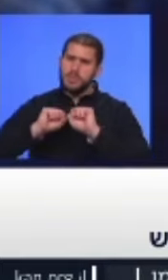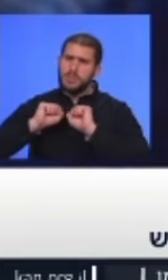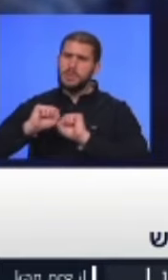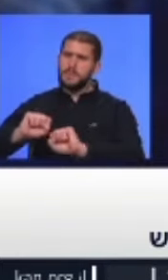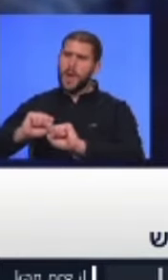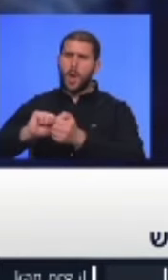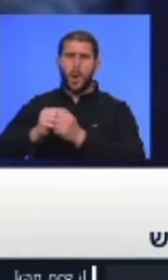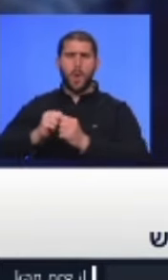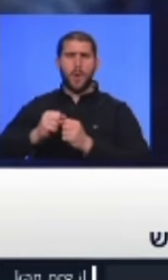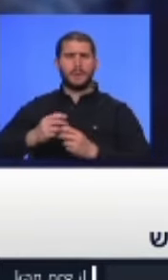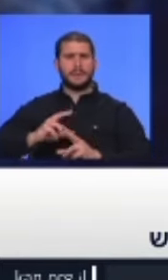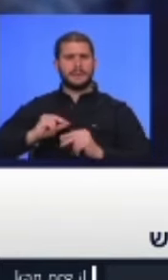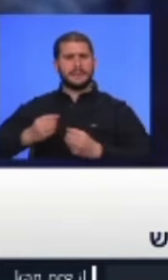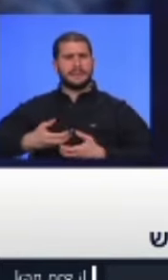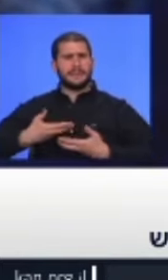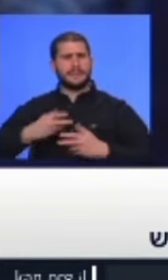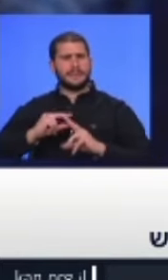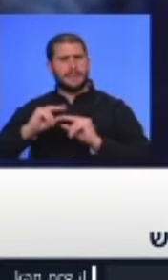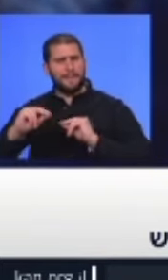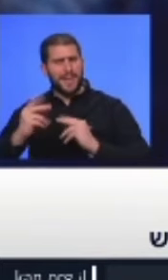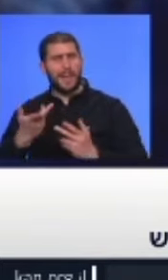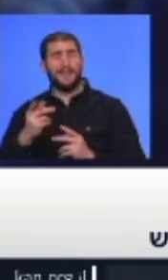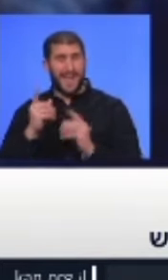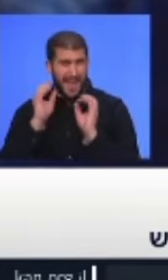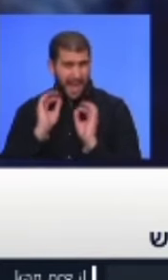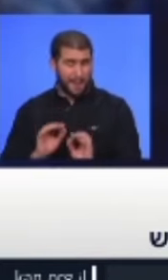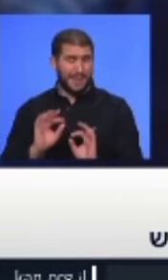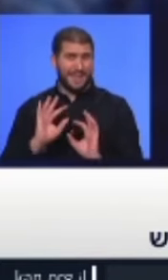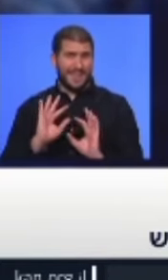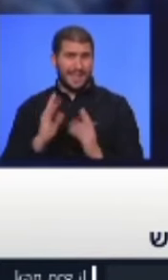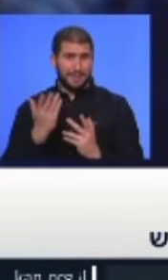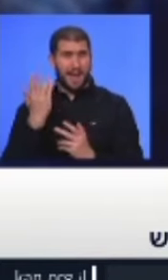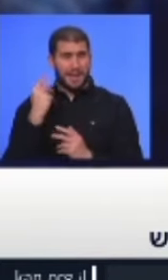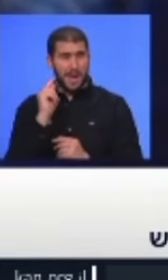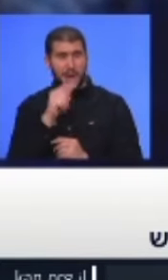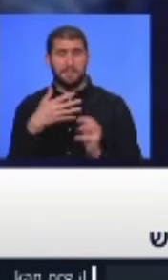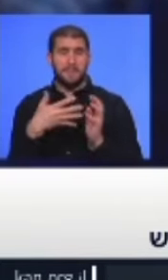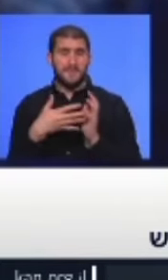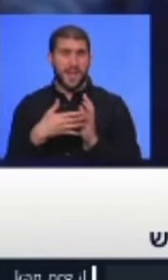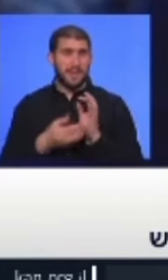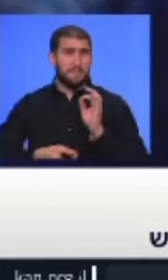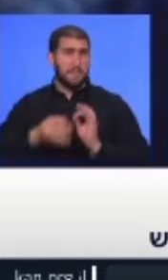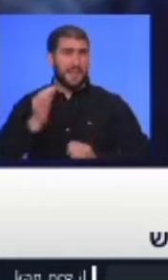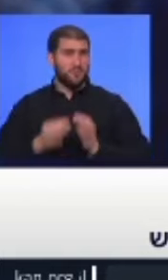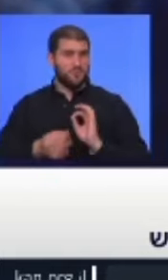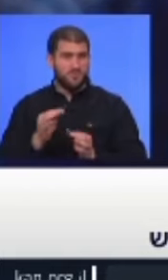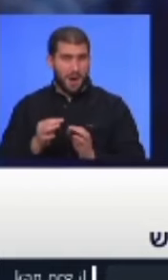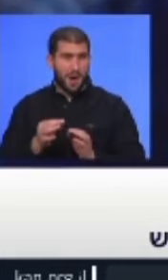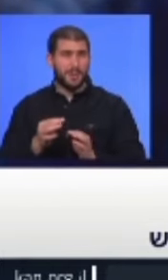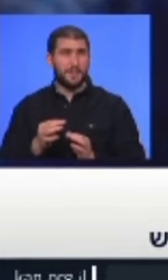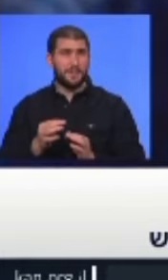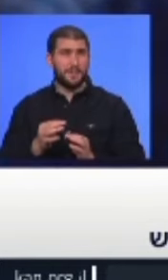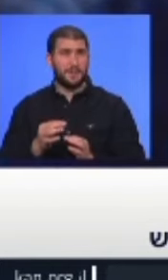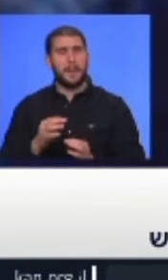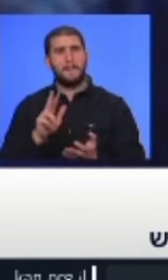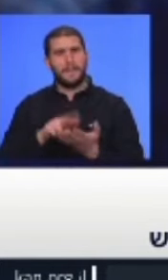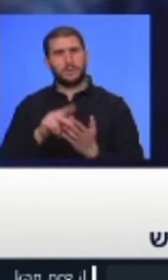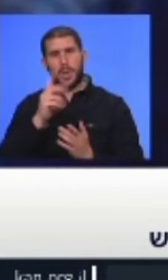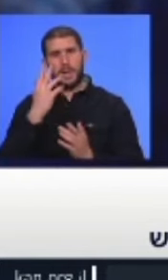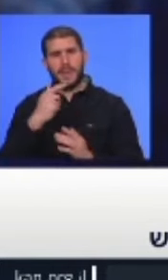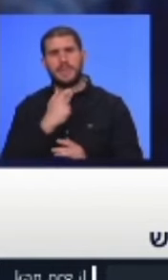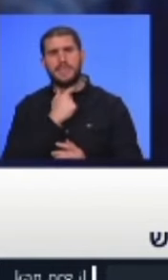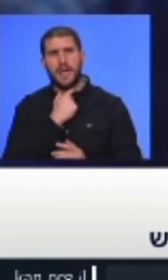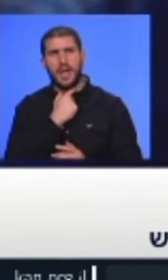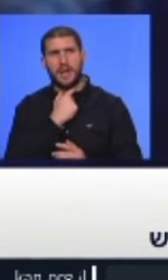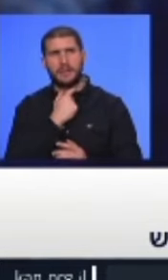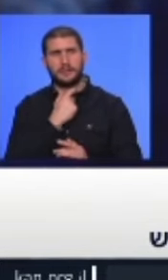הבעת סימפתיה, והאמת שאם זה היה עומד למבחן משפטי חד, בג"ץ כנראה היה נאלץ לומר, טוב,